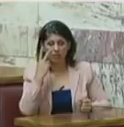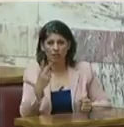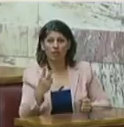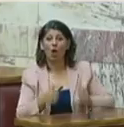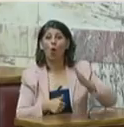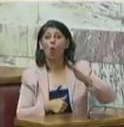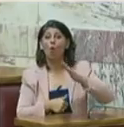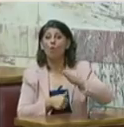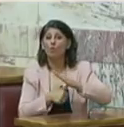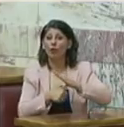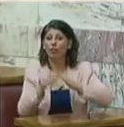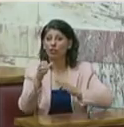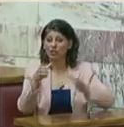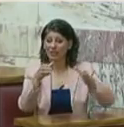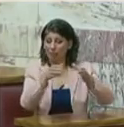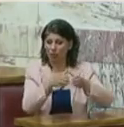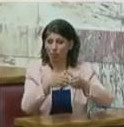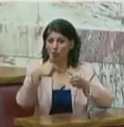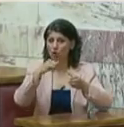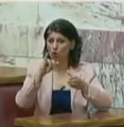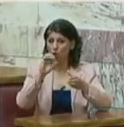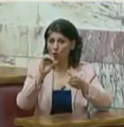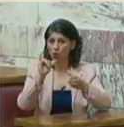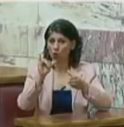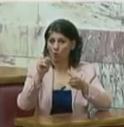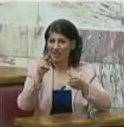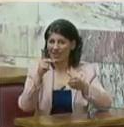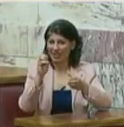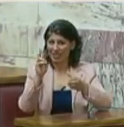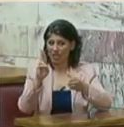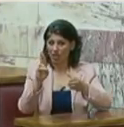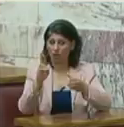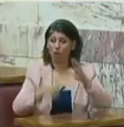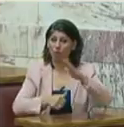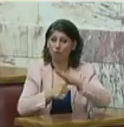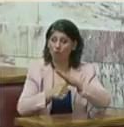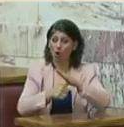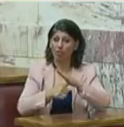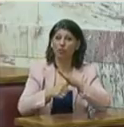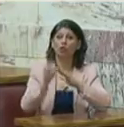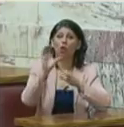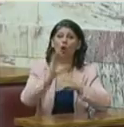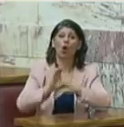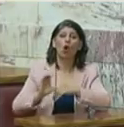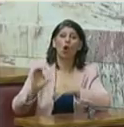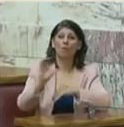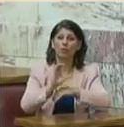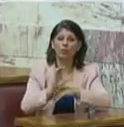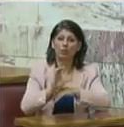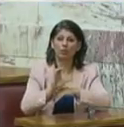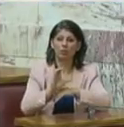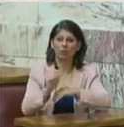πρόεδρος της Επιτροπής, πρόεδρος της Κομισιόν, ο κύριος Juncker, ταραχτήκατε